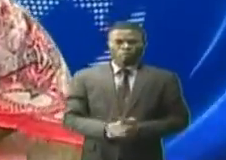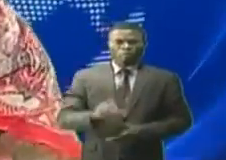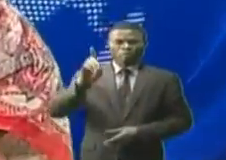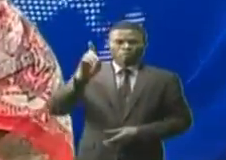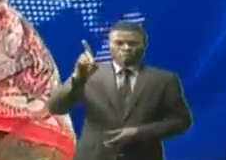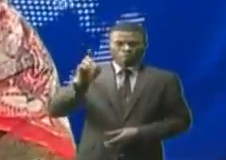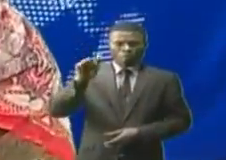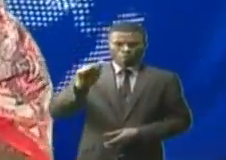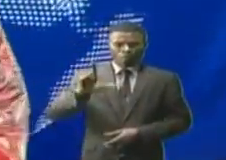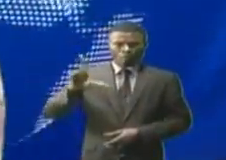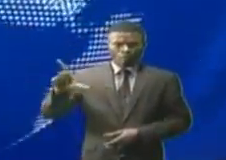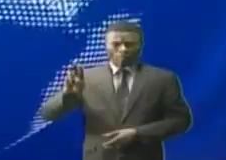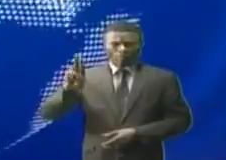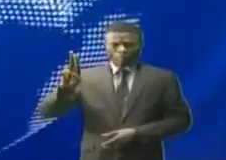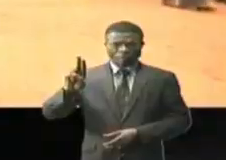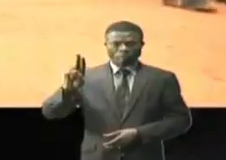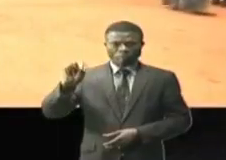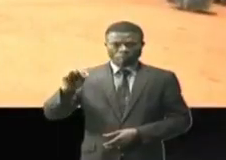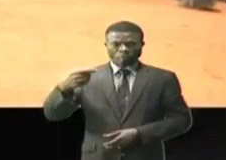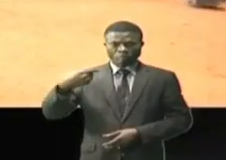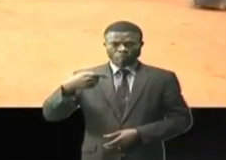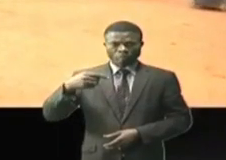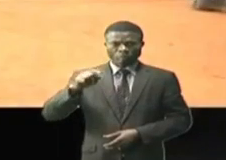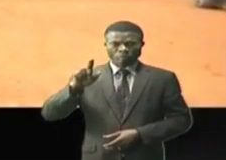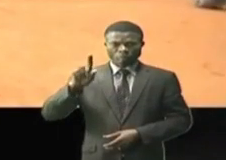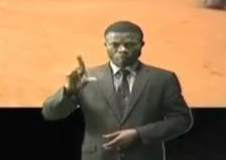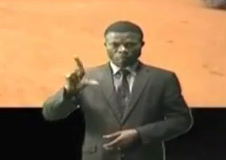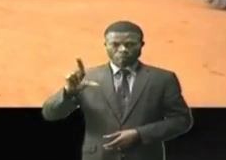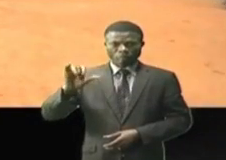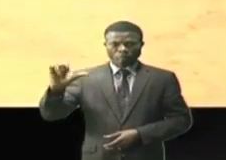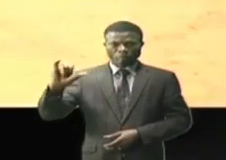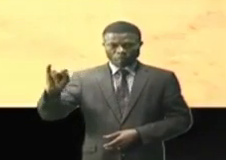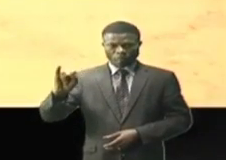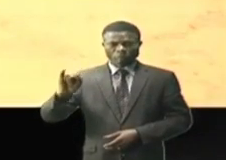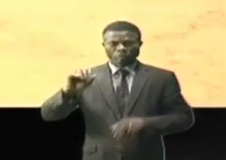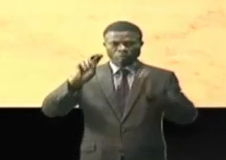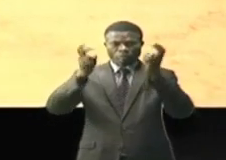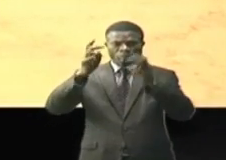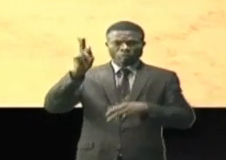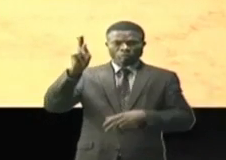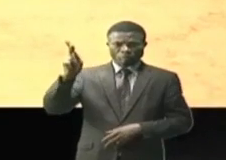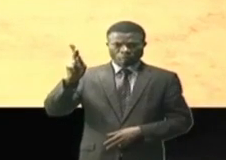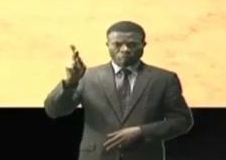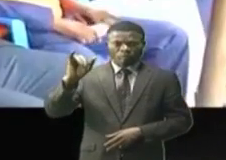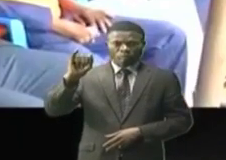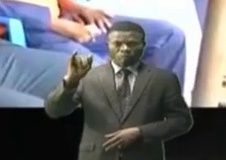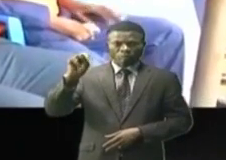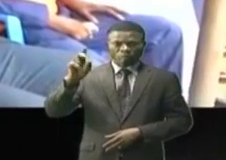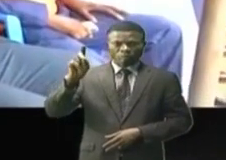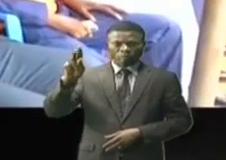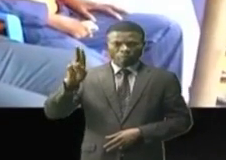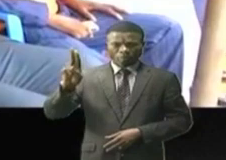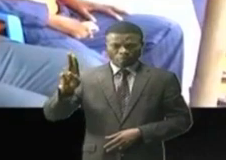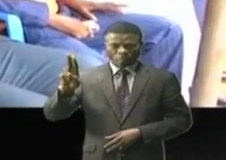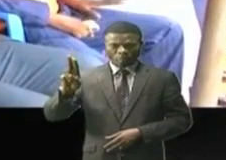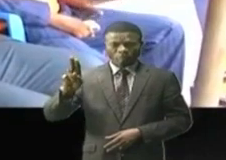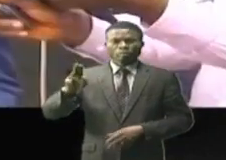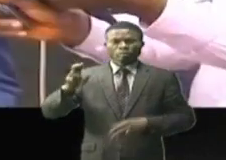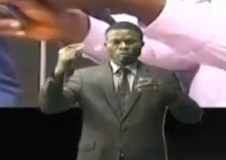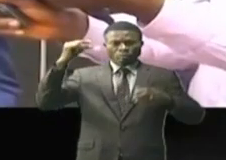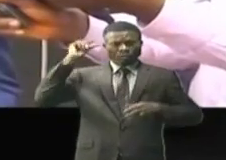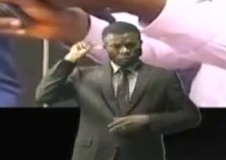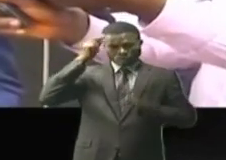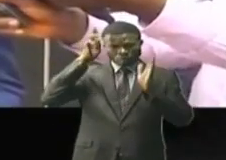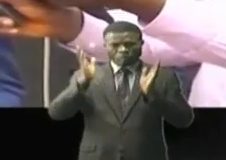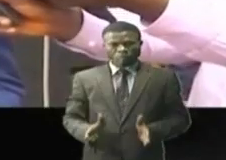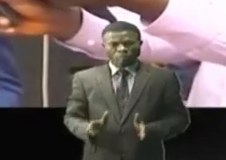d'Alungouli, ville de Kindu. Reportage. C'est au parking de la commune d'Alungouli que le chef de l'exécutif